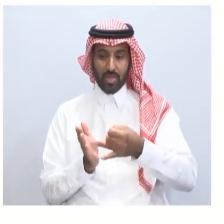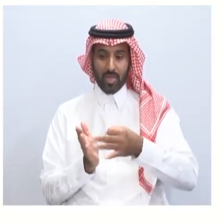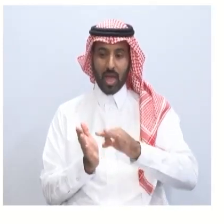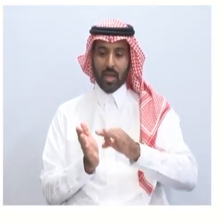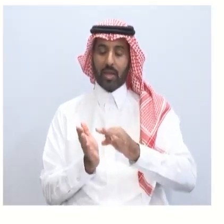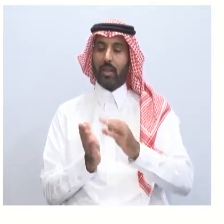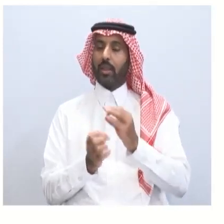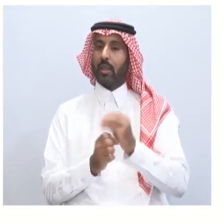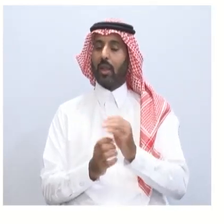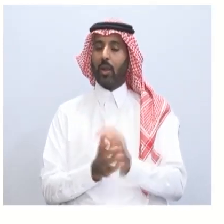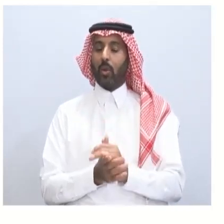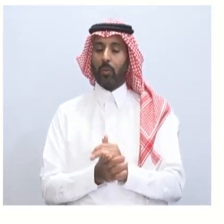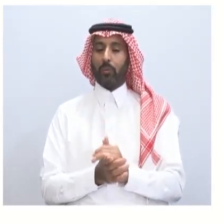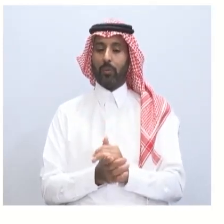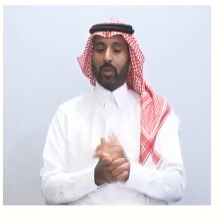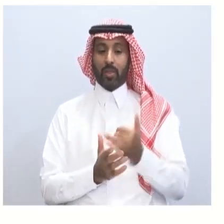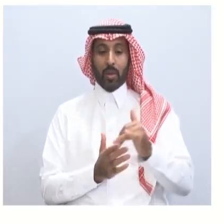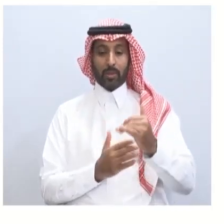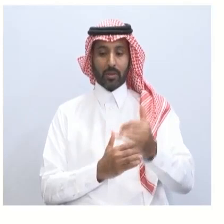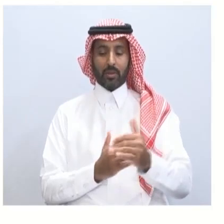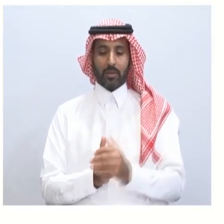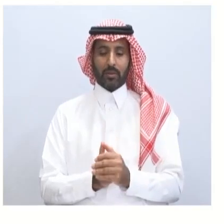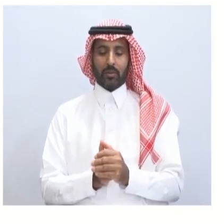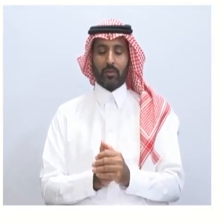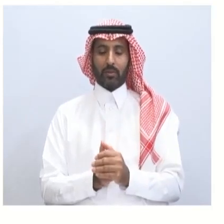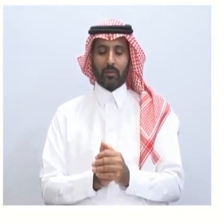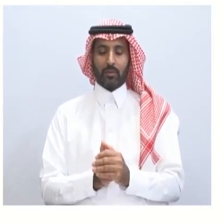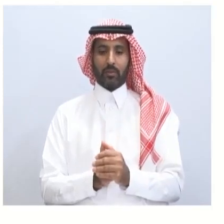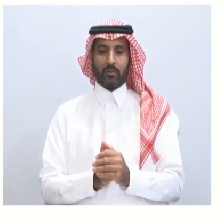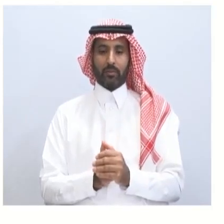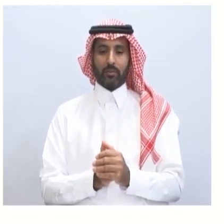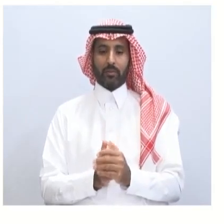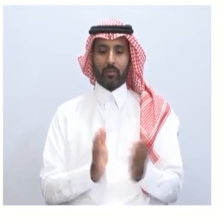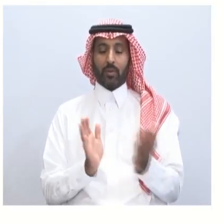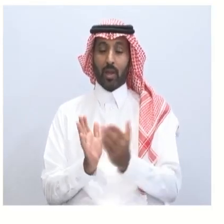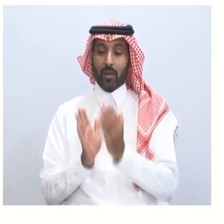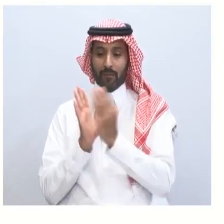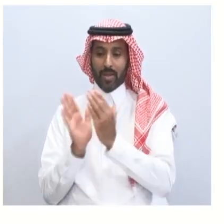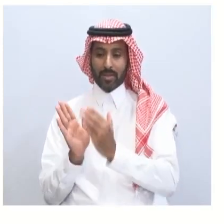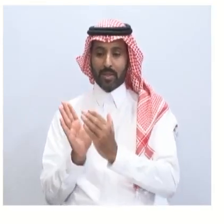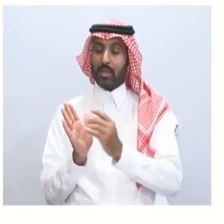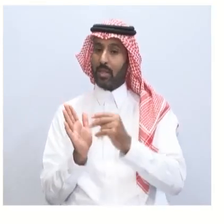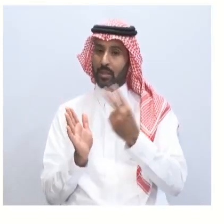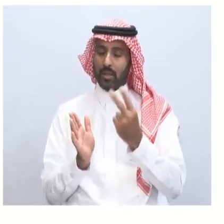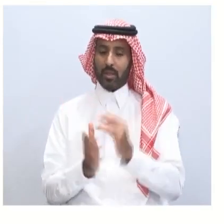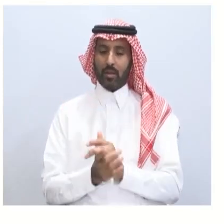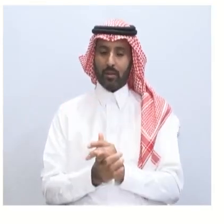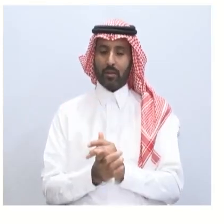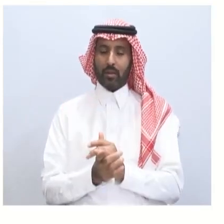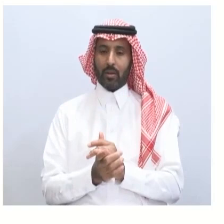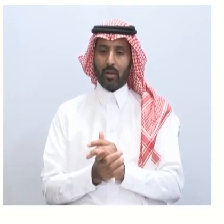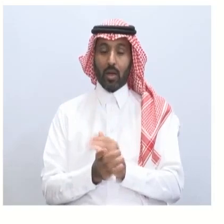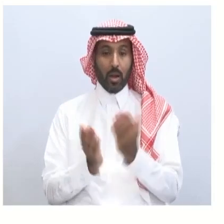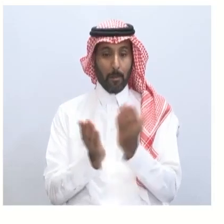التعليم الثانوي نظام المسارات ثالث ثانوي الفصل الدراسي الثاني